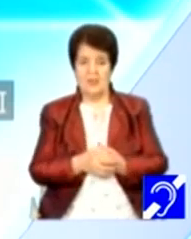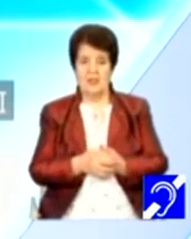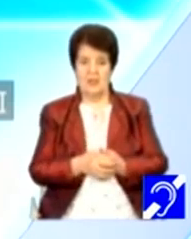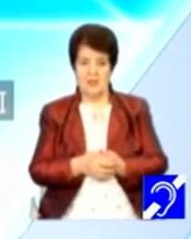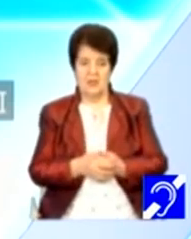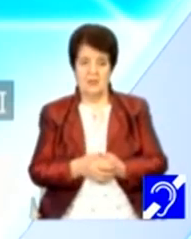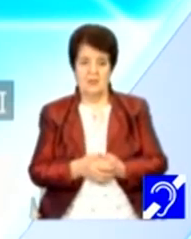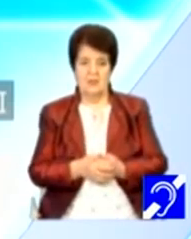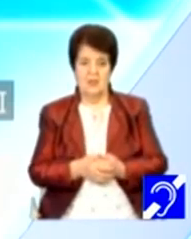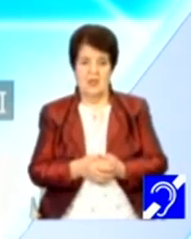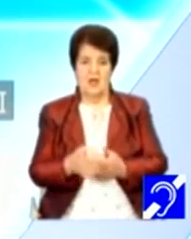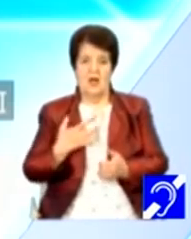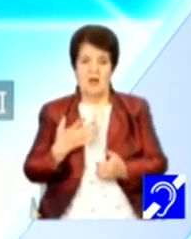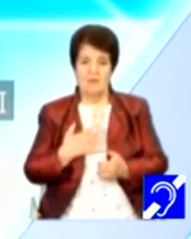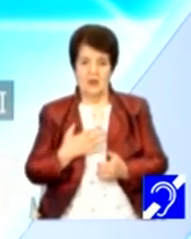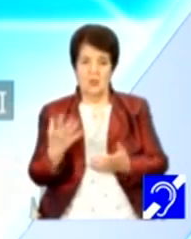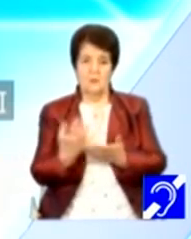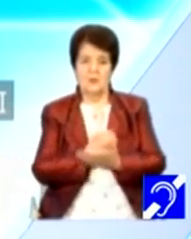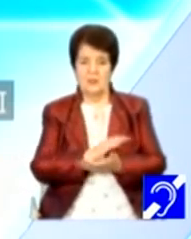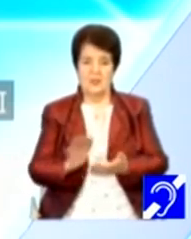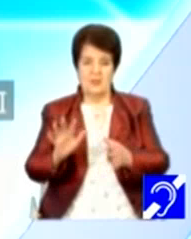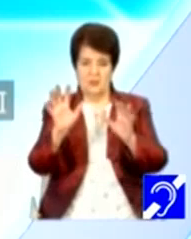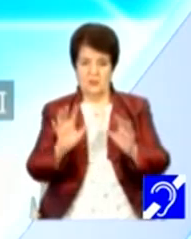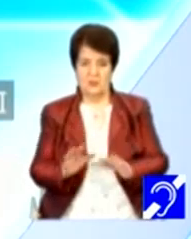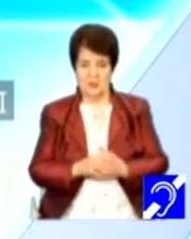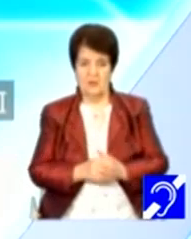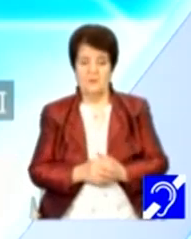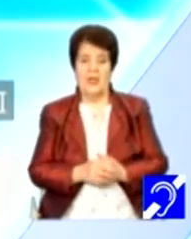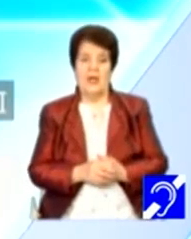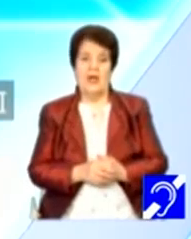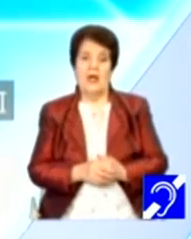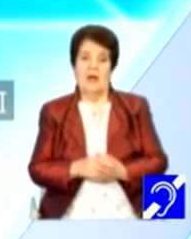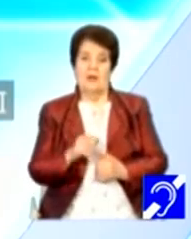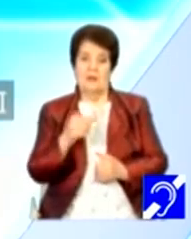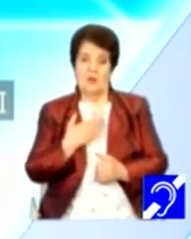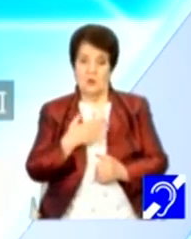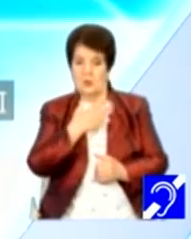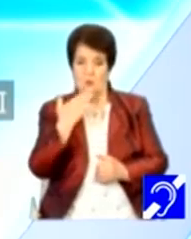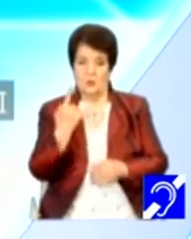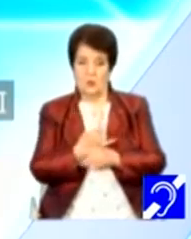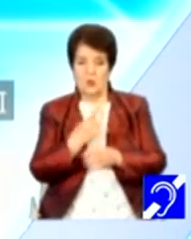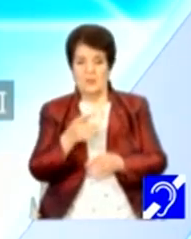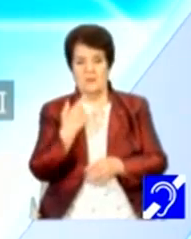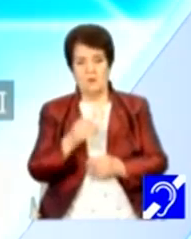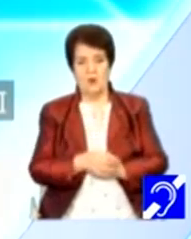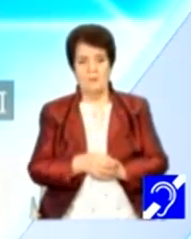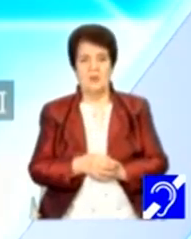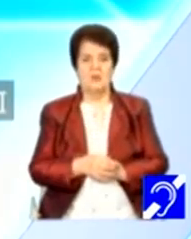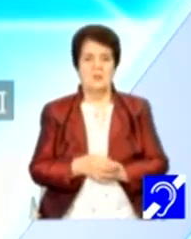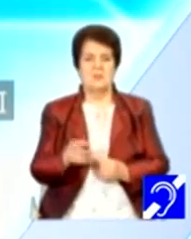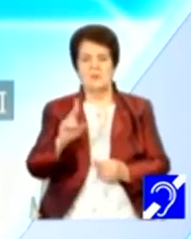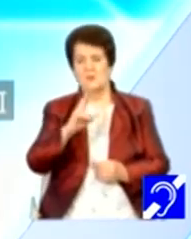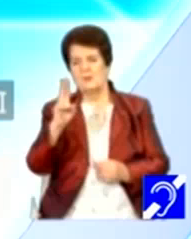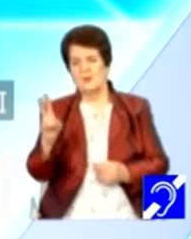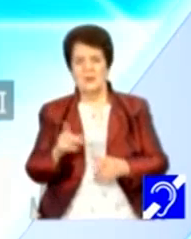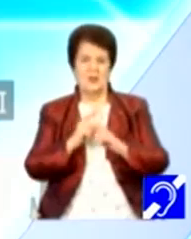cer confiscarea averii dobândite ilicit. Pentru că la noi de multe ori se vorbește că a condamnat nu știu